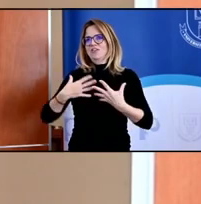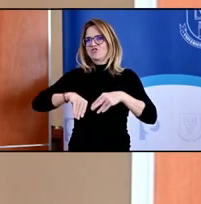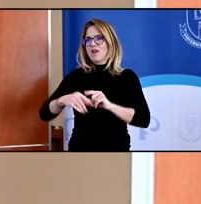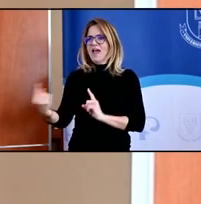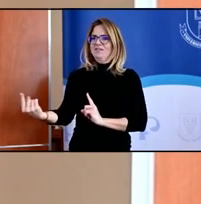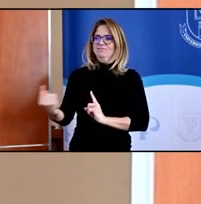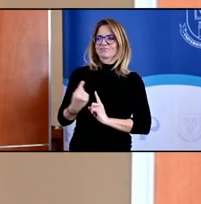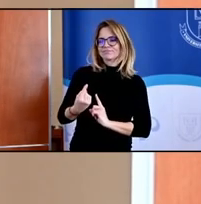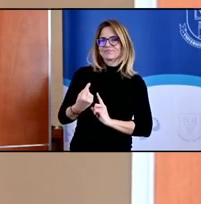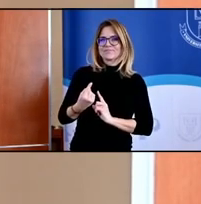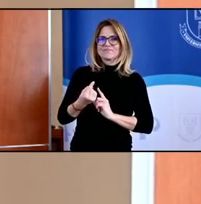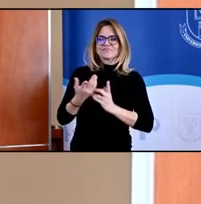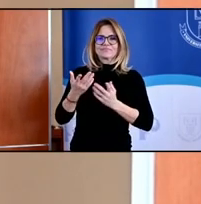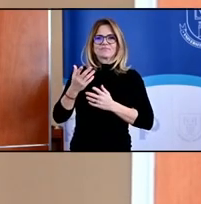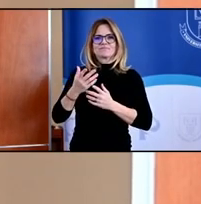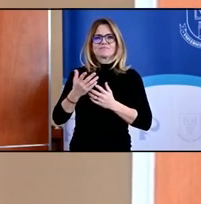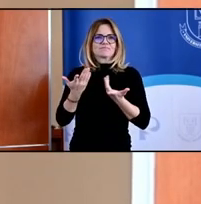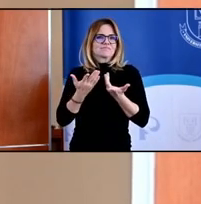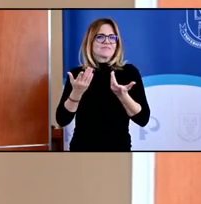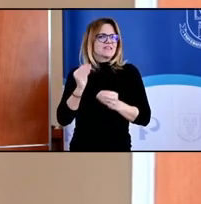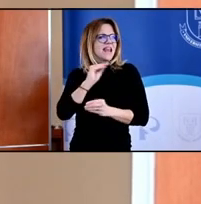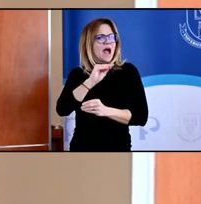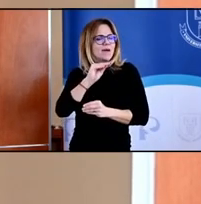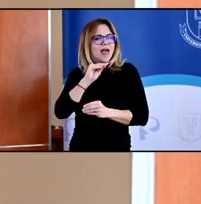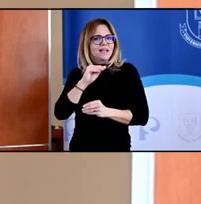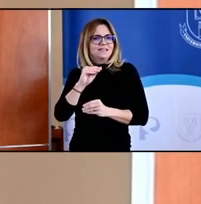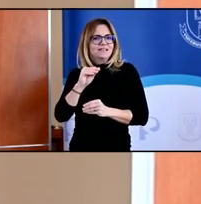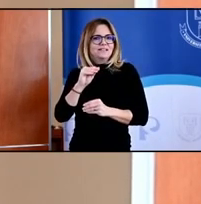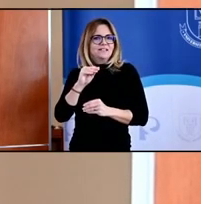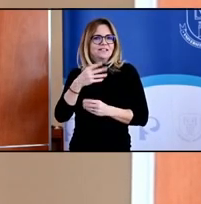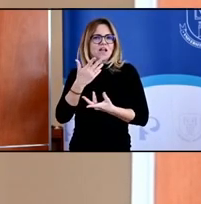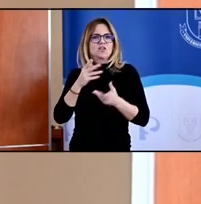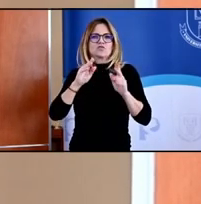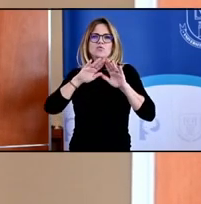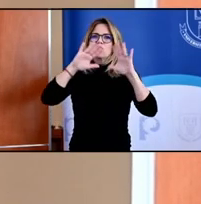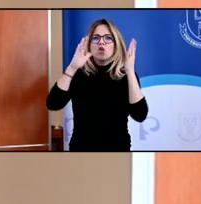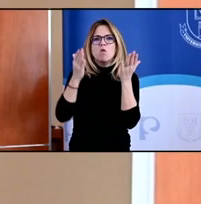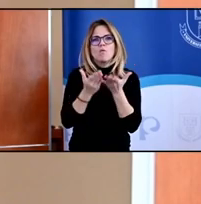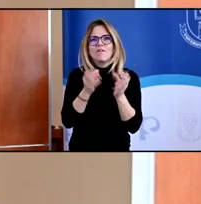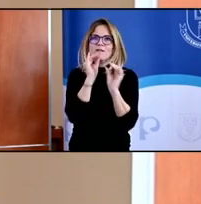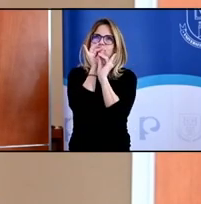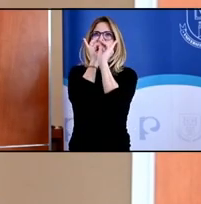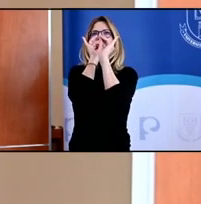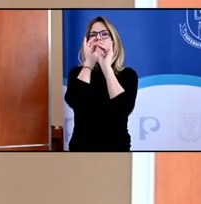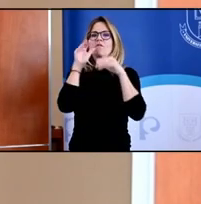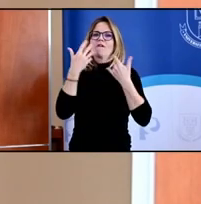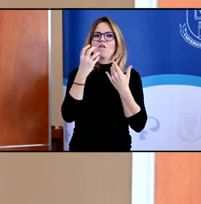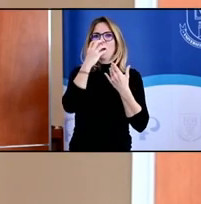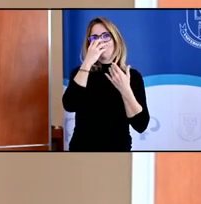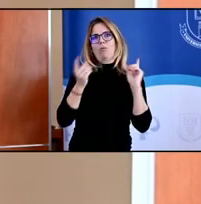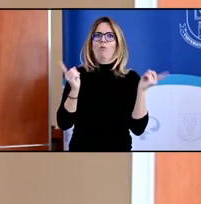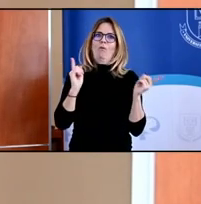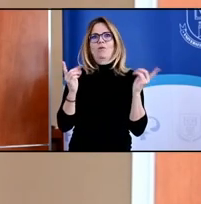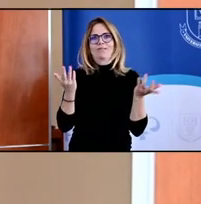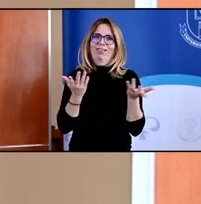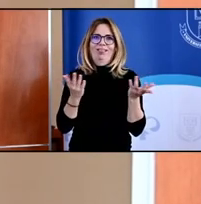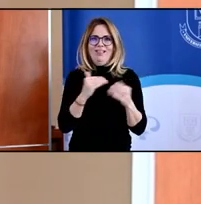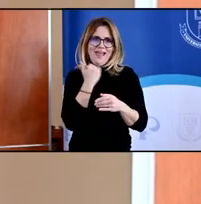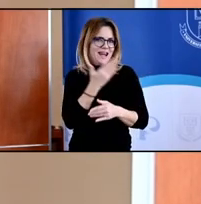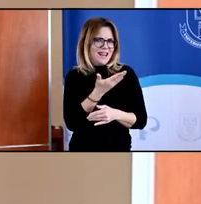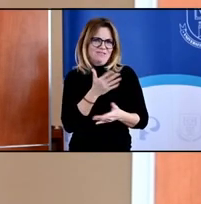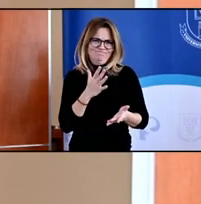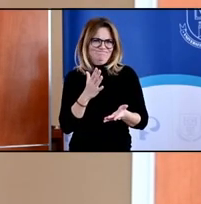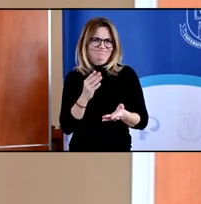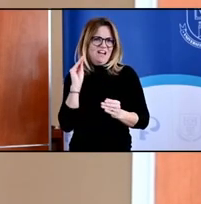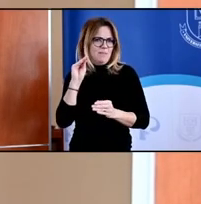programunkra akkor az nem feltétlenül jelenti azt hogy rudi a lufi hajtogató bohocot kell odarakni és akkor a gyerekek elvannak hanem